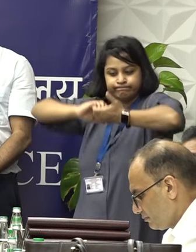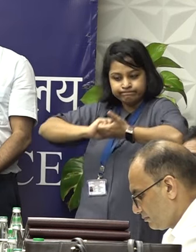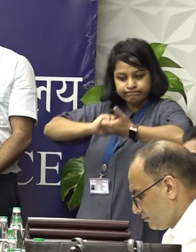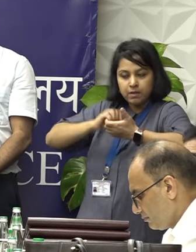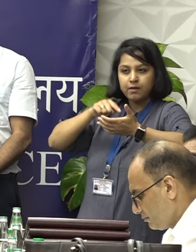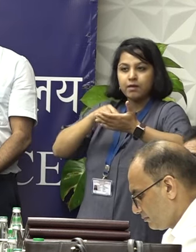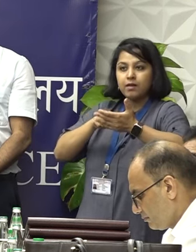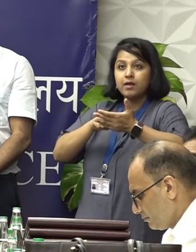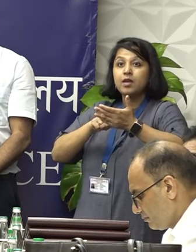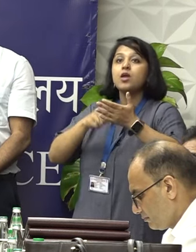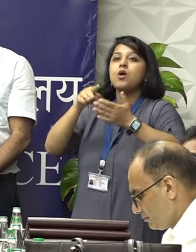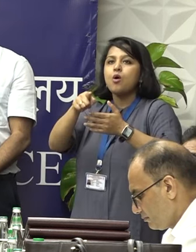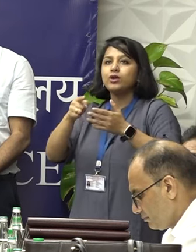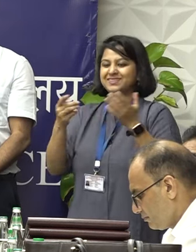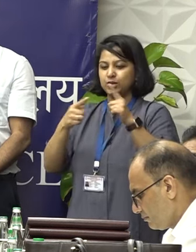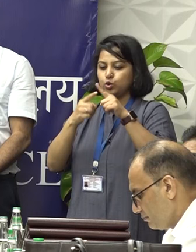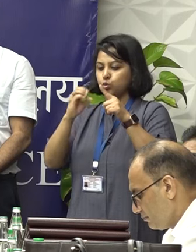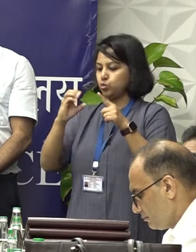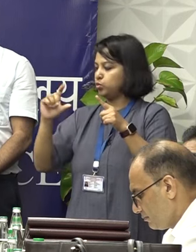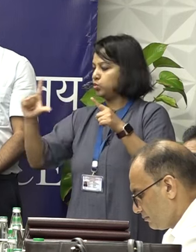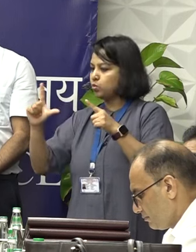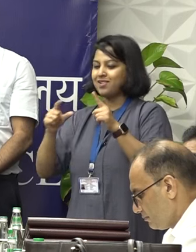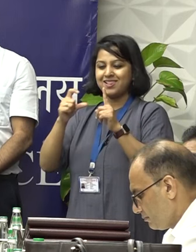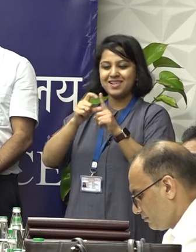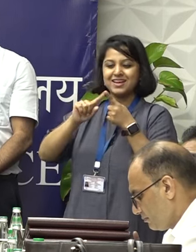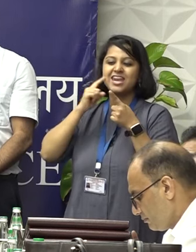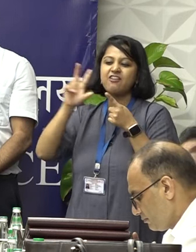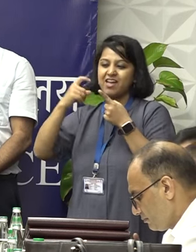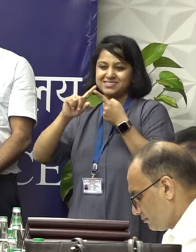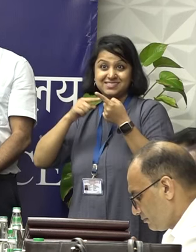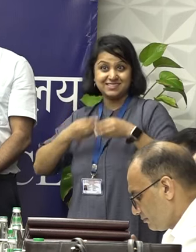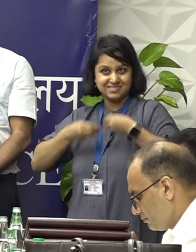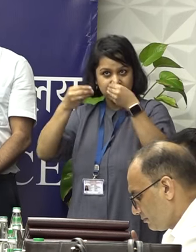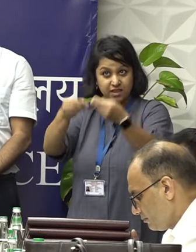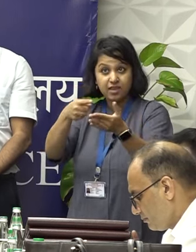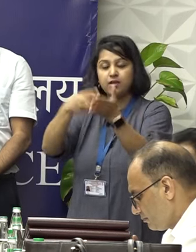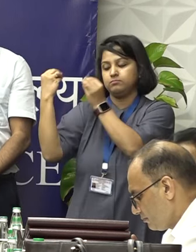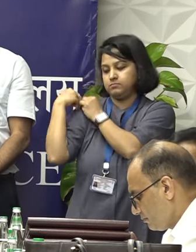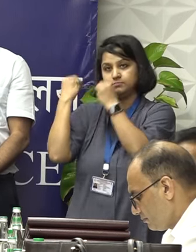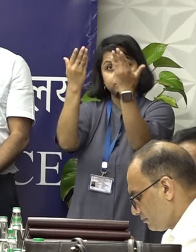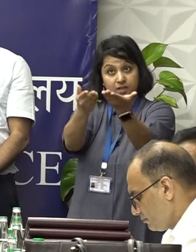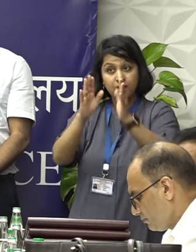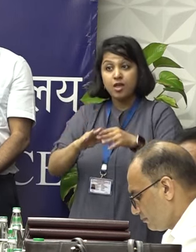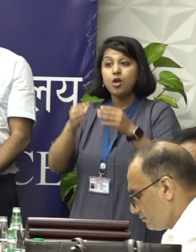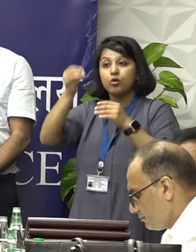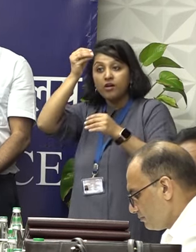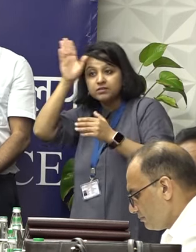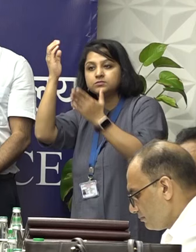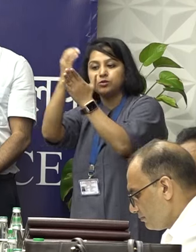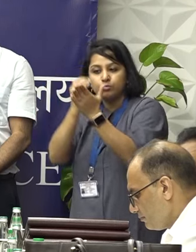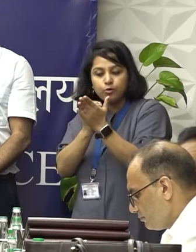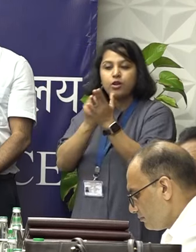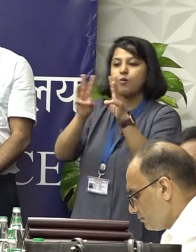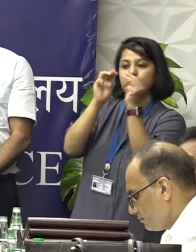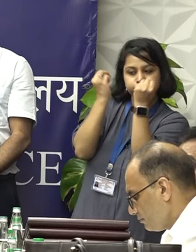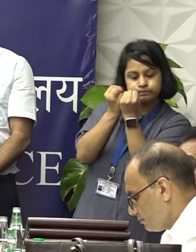नियो मिशन सहायक यंत्र और उपकरण उपलब्ध कराना इनका ध्येय है और जागरूकता शिविर और कार्यशालाएं भी ये आयोजन